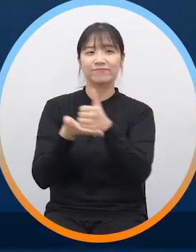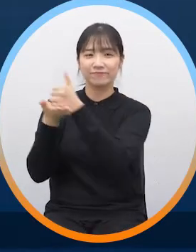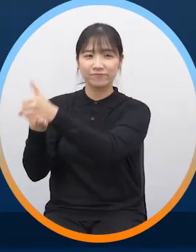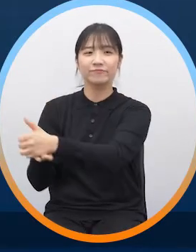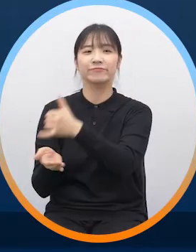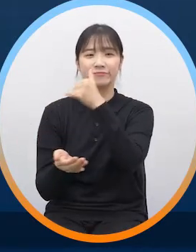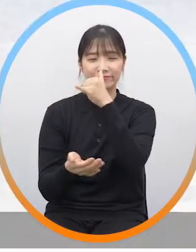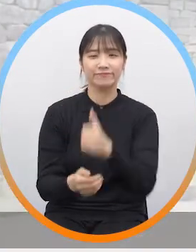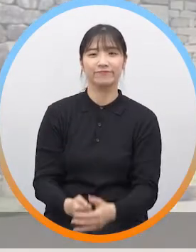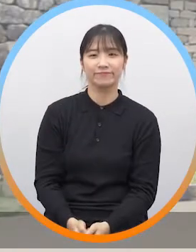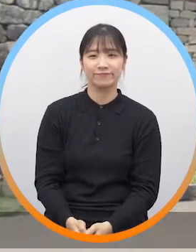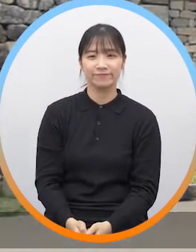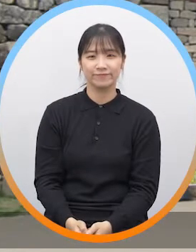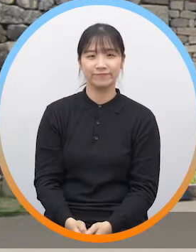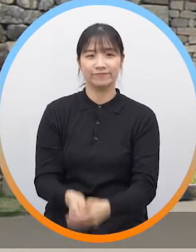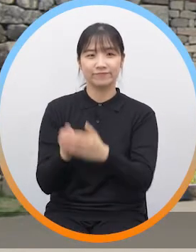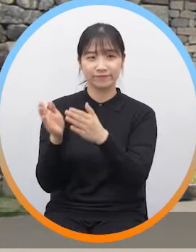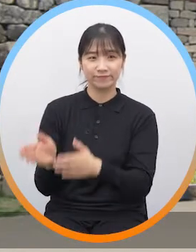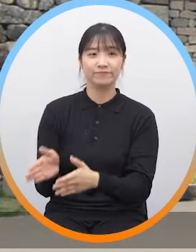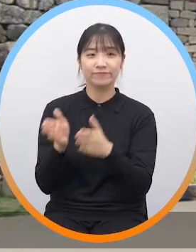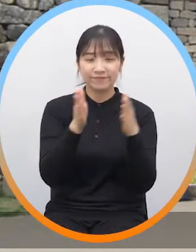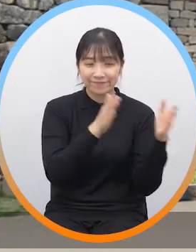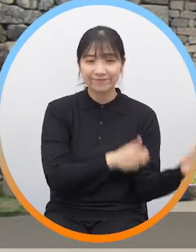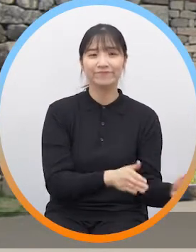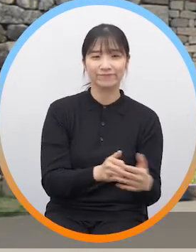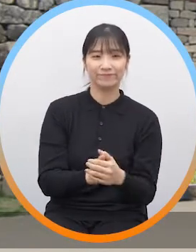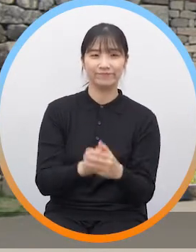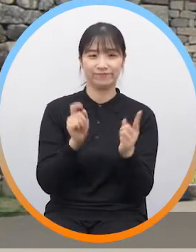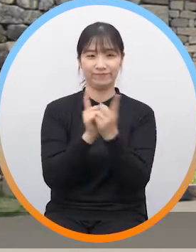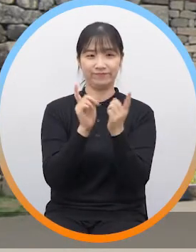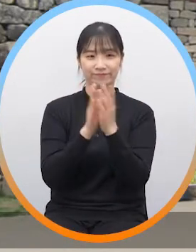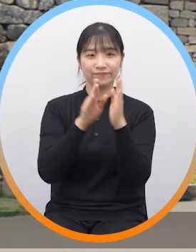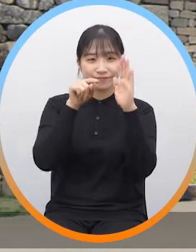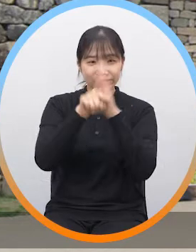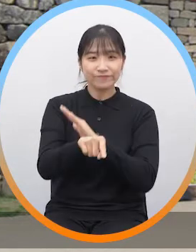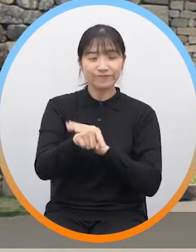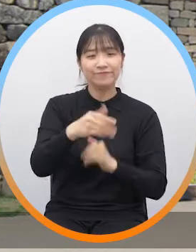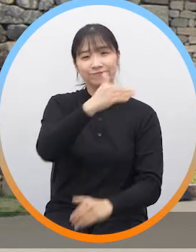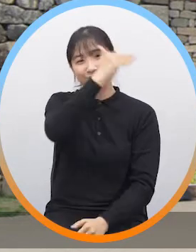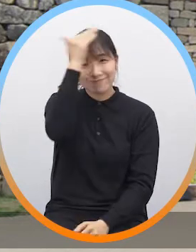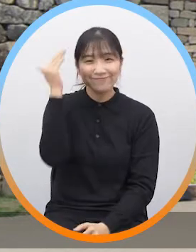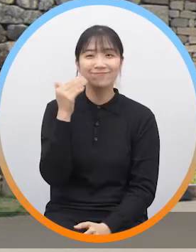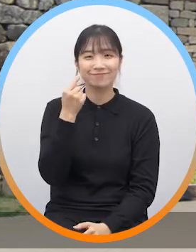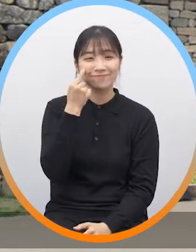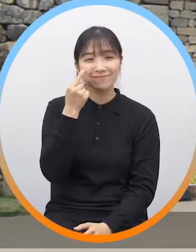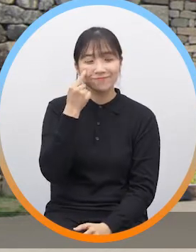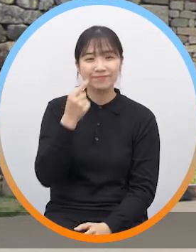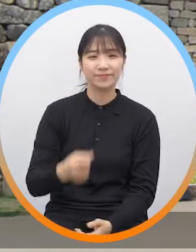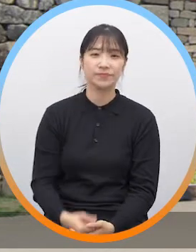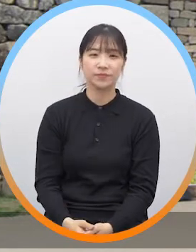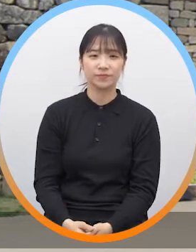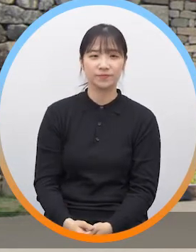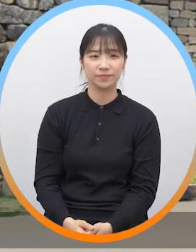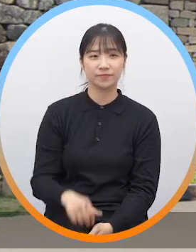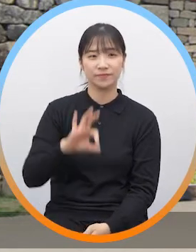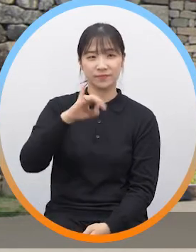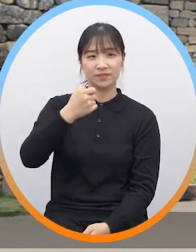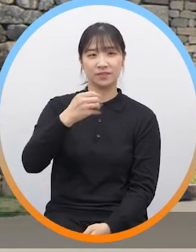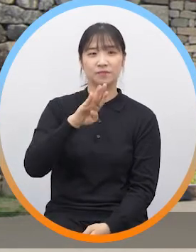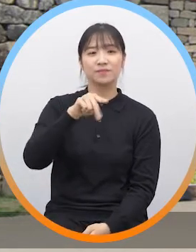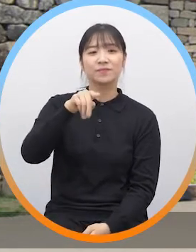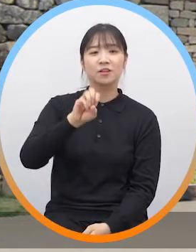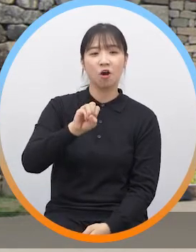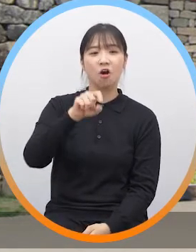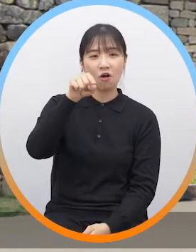됩니다. 자, 그러면 이제 탐방을 해 보시겠는데요. 읍성에. 자,